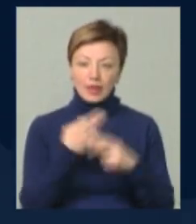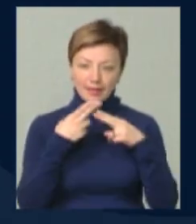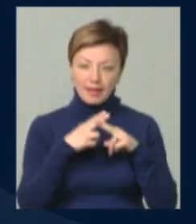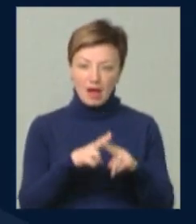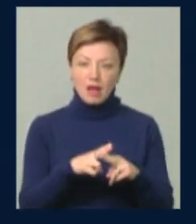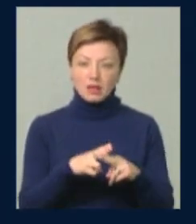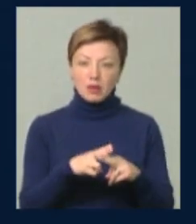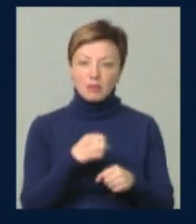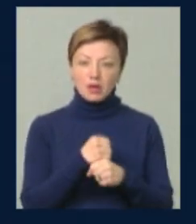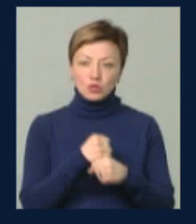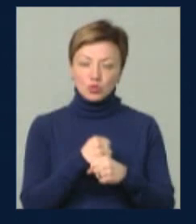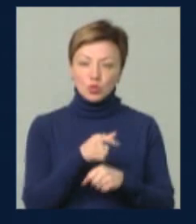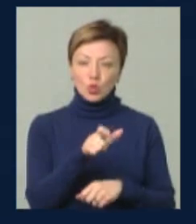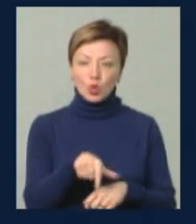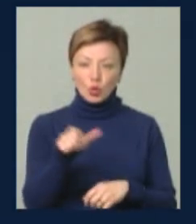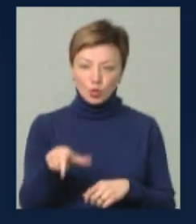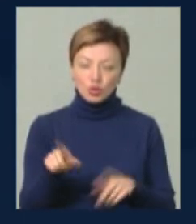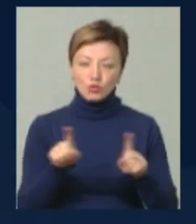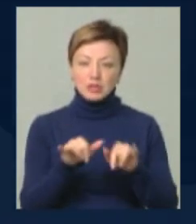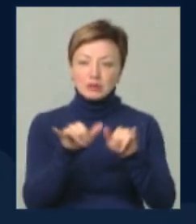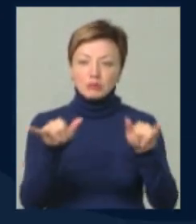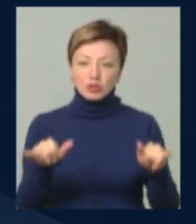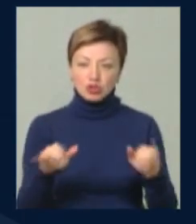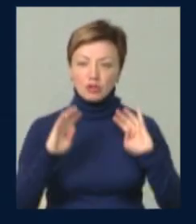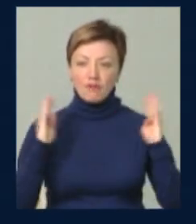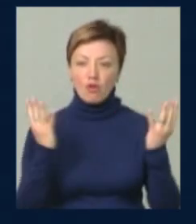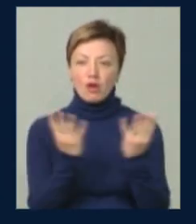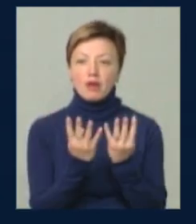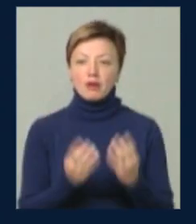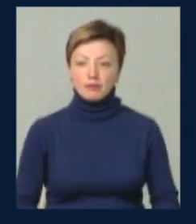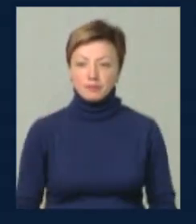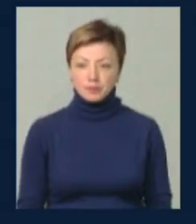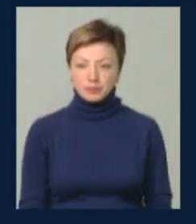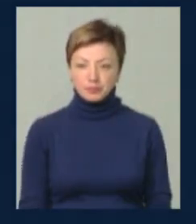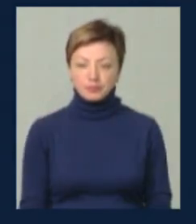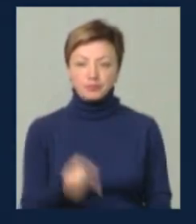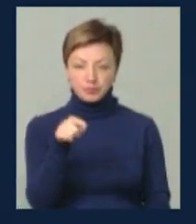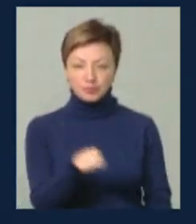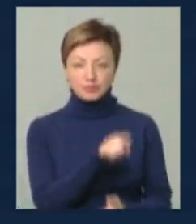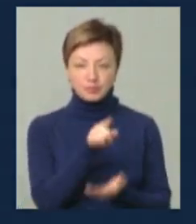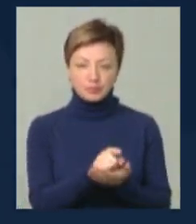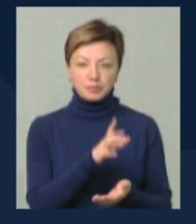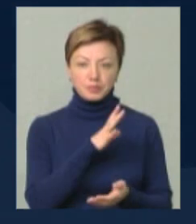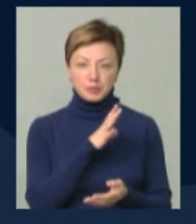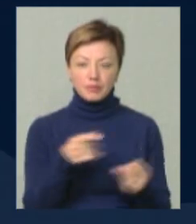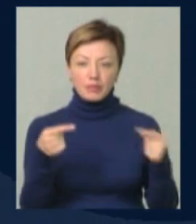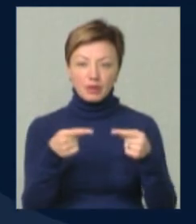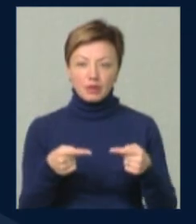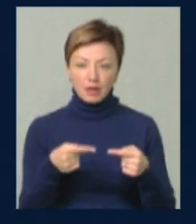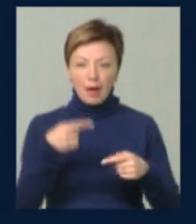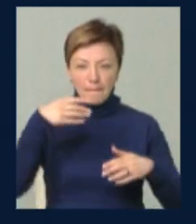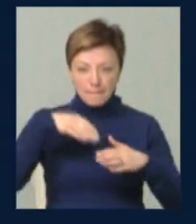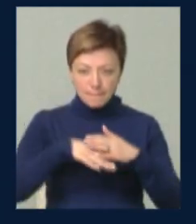техніка, працюють люди для того, щоб збільшити кількість вольєрів. Тут мають бути, відповідно,